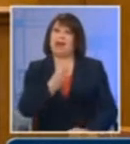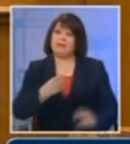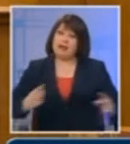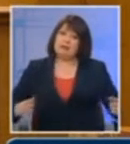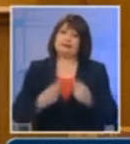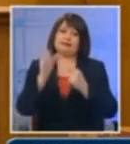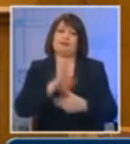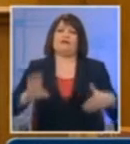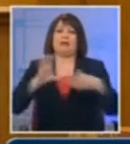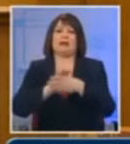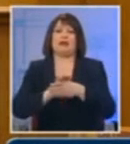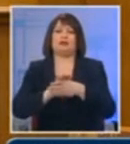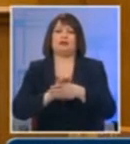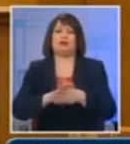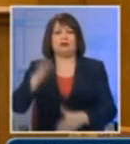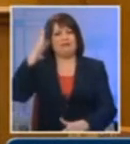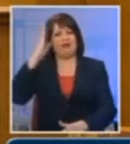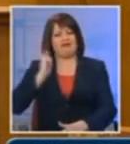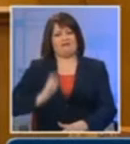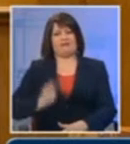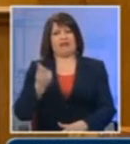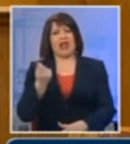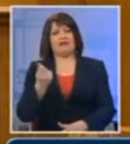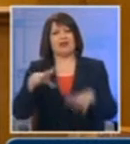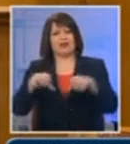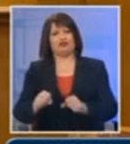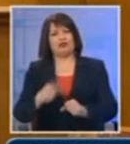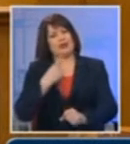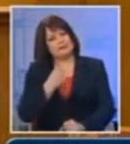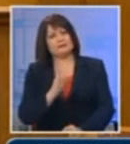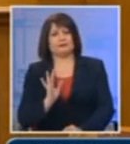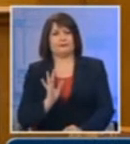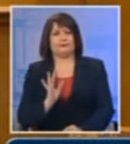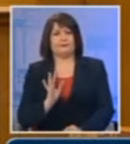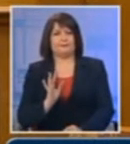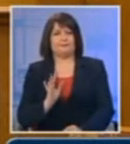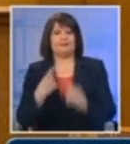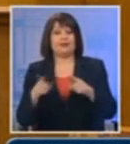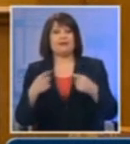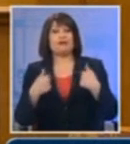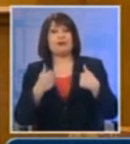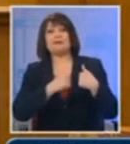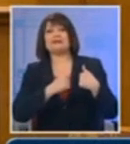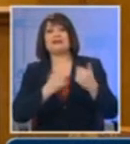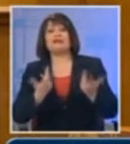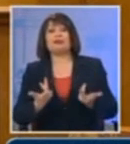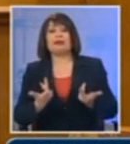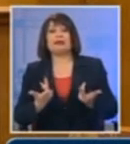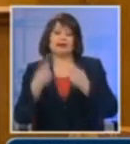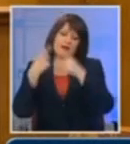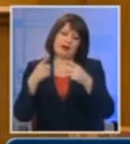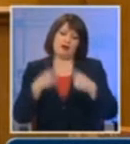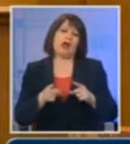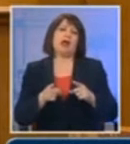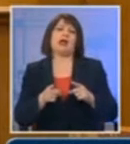την Ευρωπαϊκή Ένωση, το κεφάλαιο και την εξουσία τους. Γι' αυτό και η διαφορά μας είναι μέρα με τη νύχτα